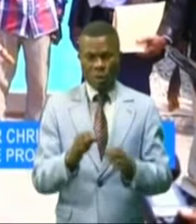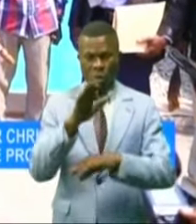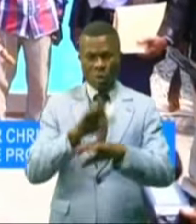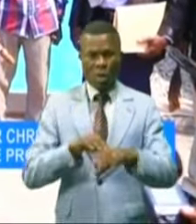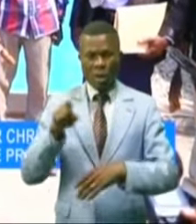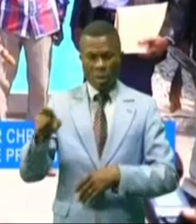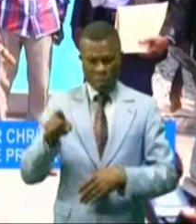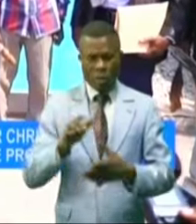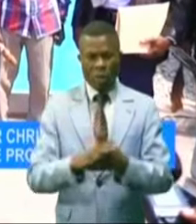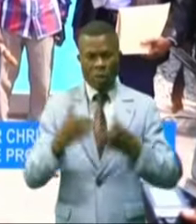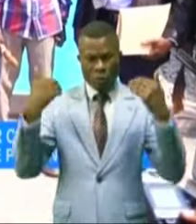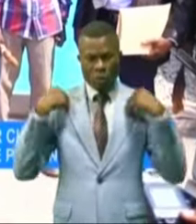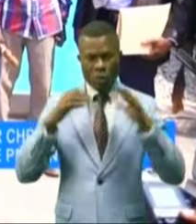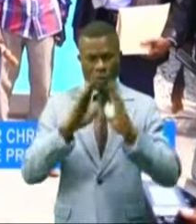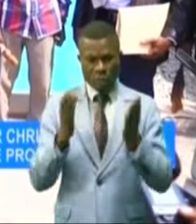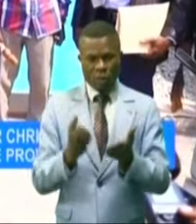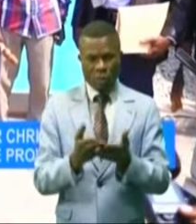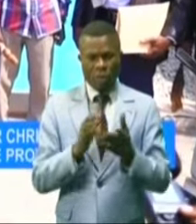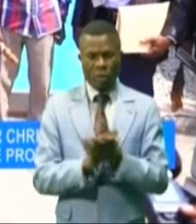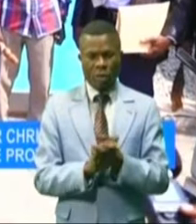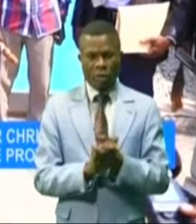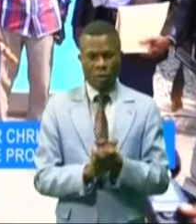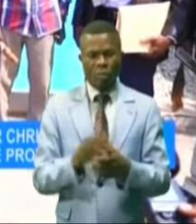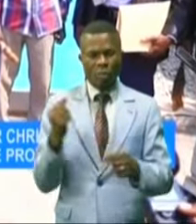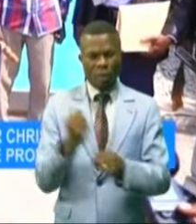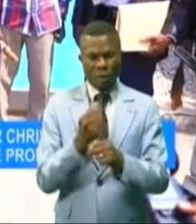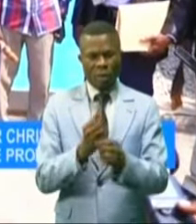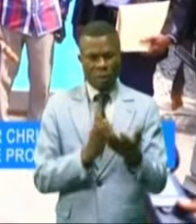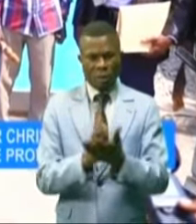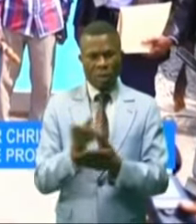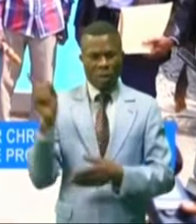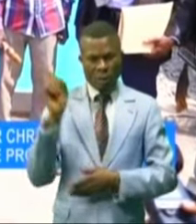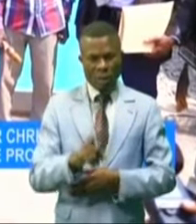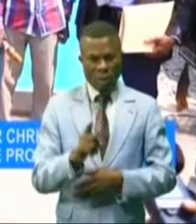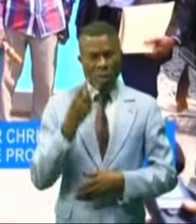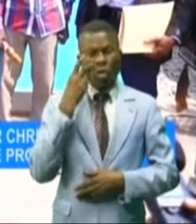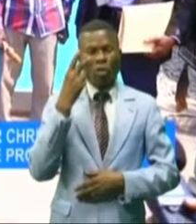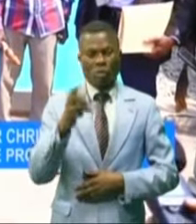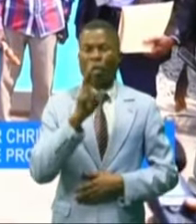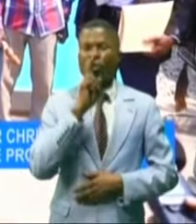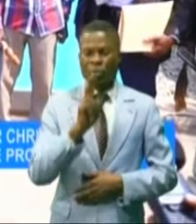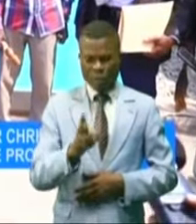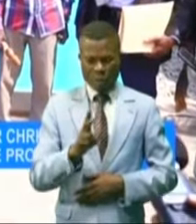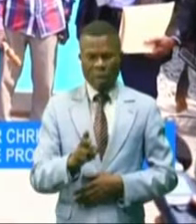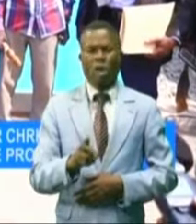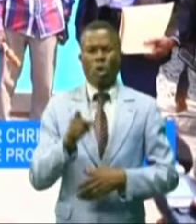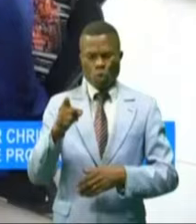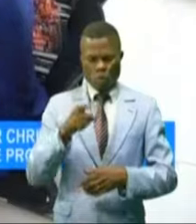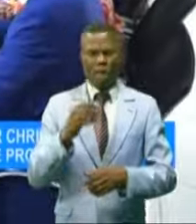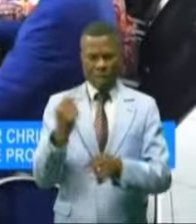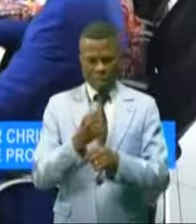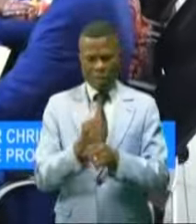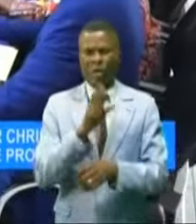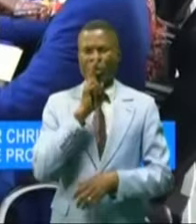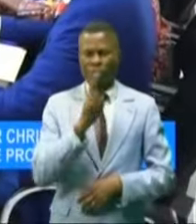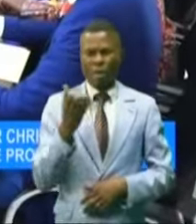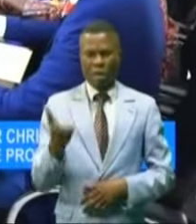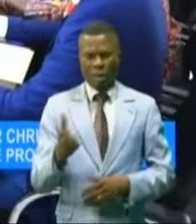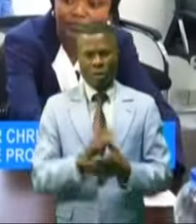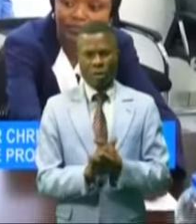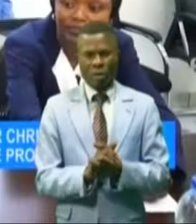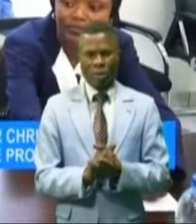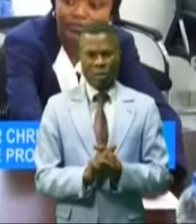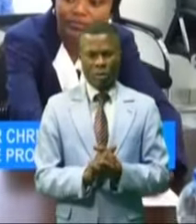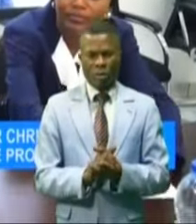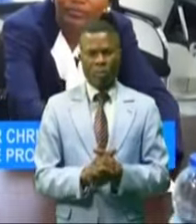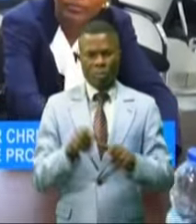Magufuli, n'est-ce pas? En soi, c'est Oudjenga, Jikaïza Oudjenga. Il faut que les gens sentent quand même que leur Magufuli est réellement Magufuli. Puis vint